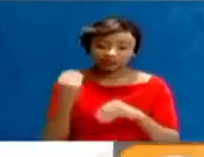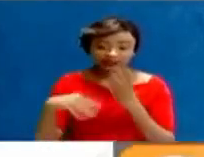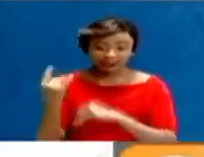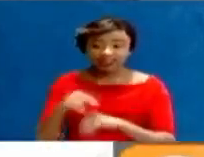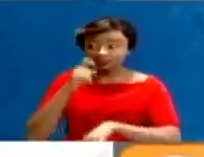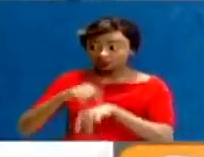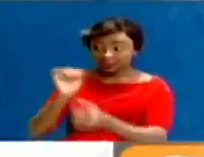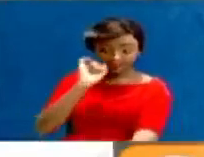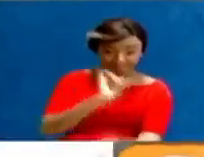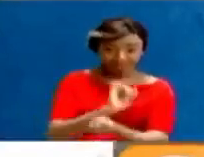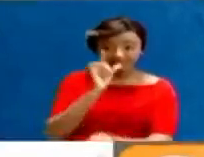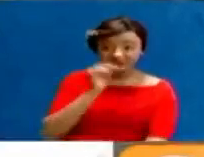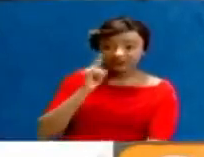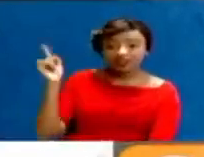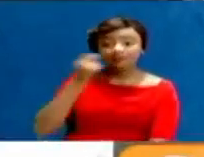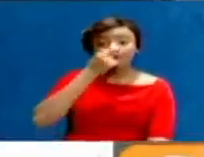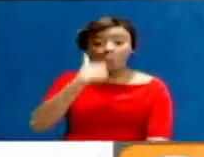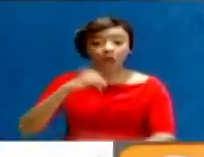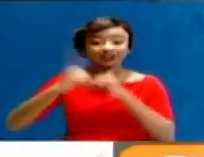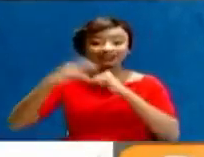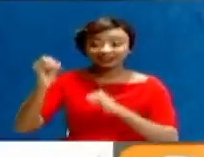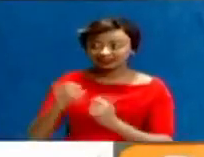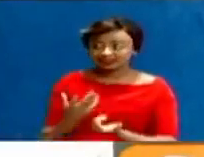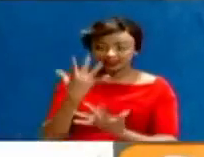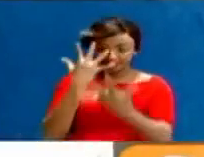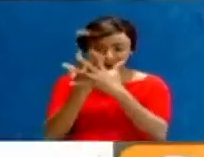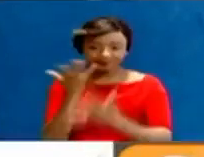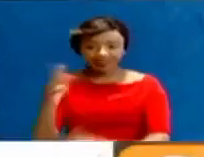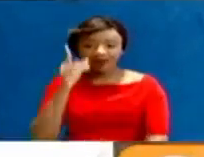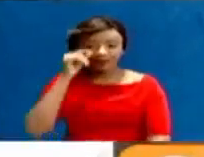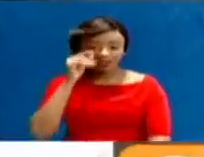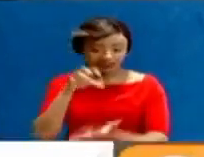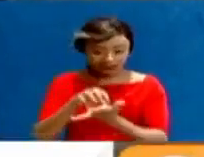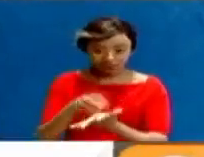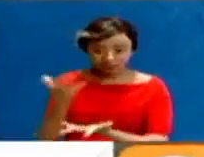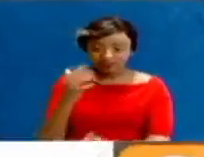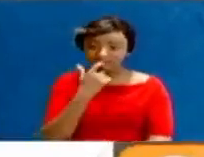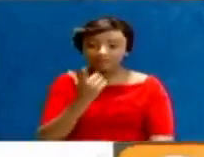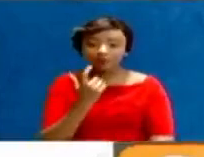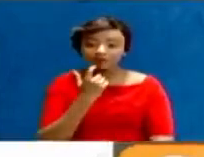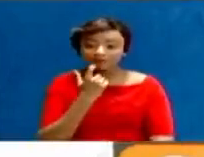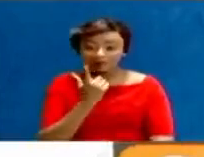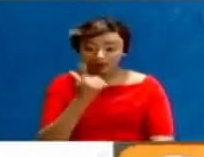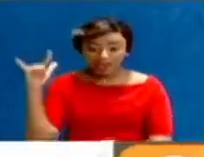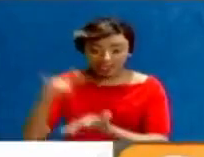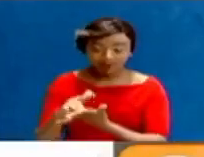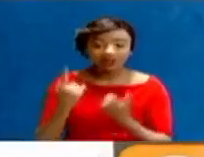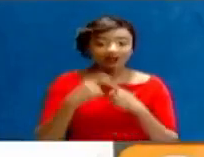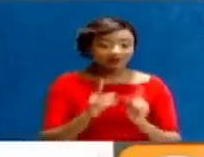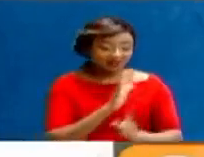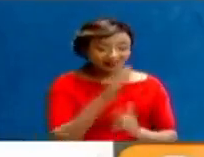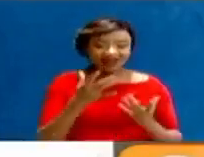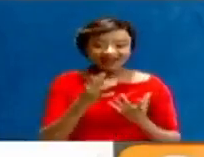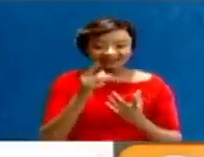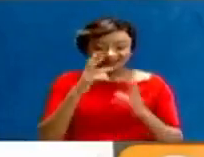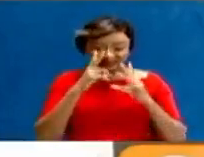Baada ya kukamatwa kwake, Mansur mwenye umri wa miaka 60 alizuiliwa katika kituo cha polisi cha uwanja wa ndege wa Moi. Na japo maafisa wa upelelezi wamedinda kuzungumzia